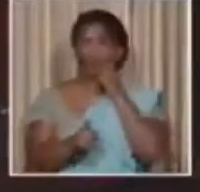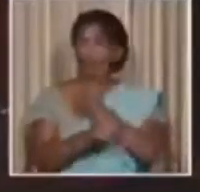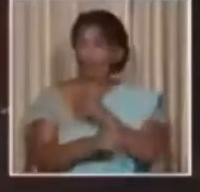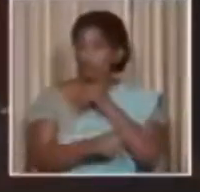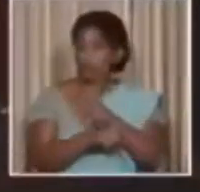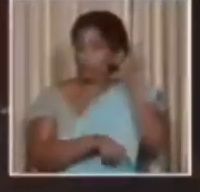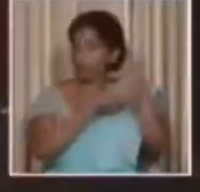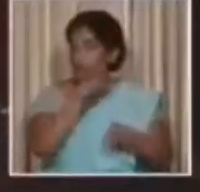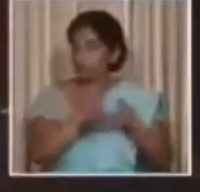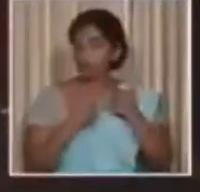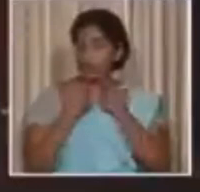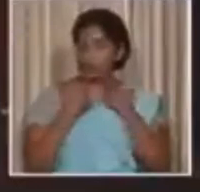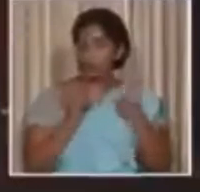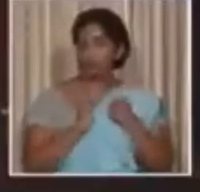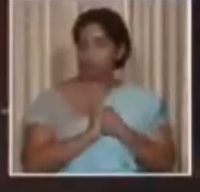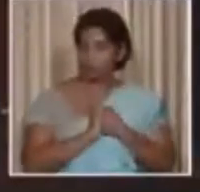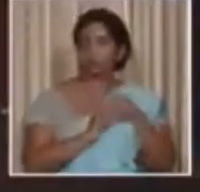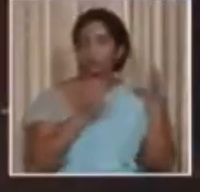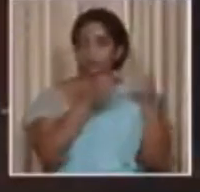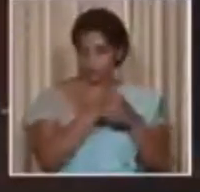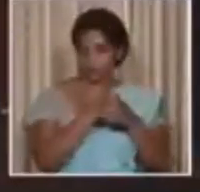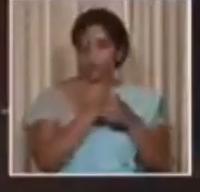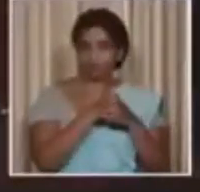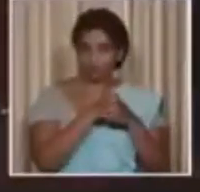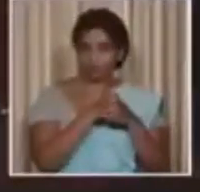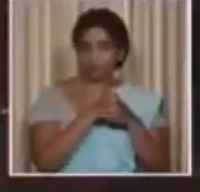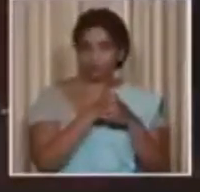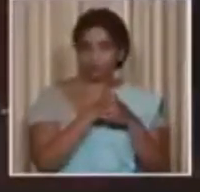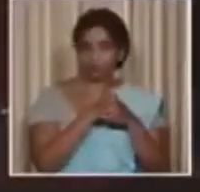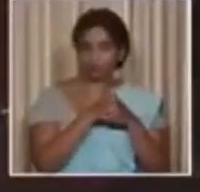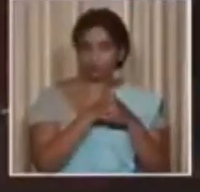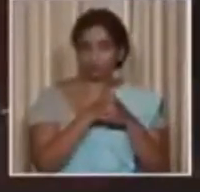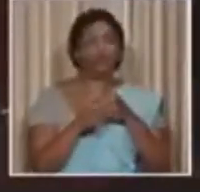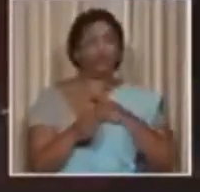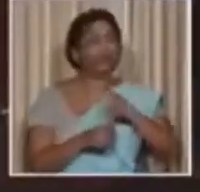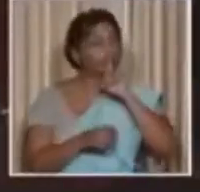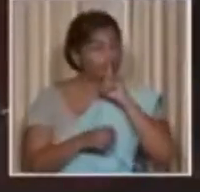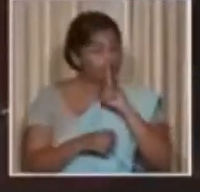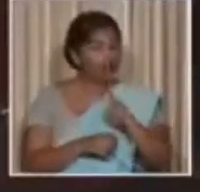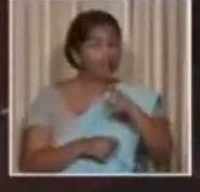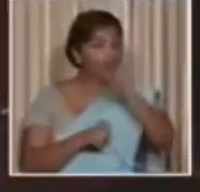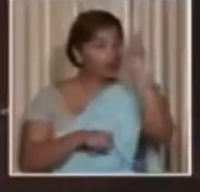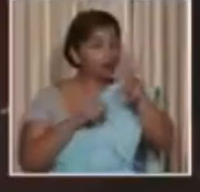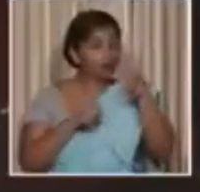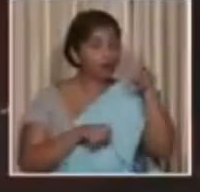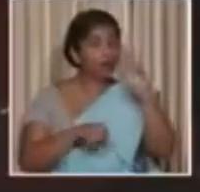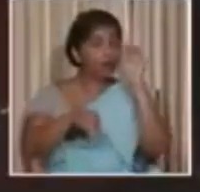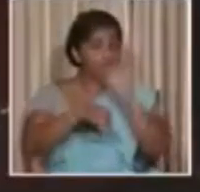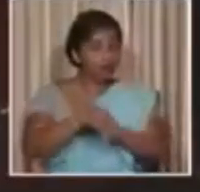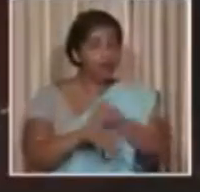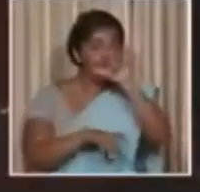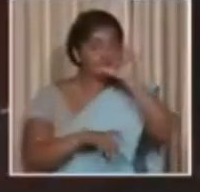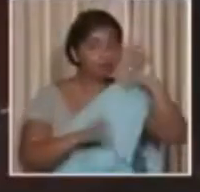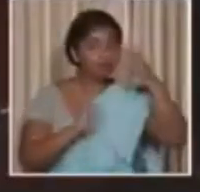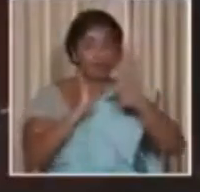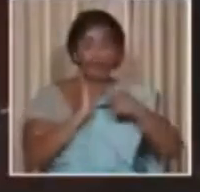කියන පිරිස තමන්ගේ නම්බුව රැකගෙන ඉන්න පිරිසක් ඉන්නවා. ඒක මම රකින්න කටයුතු කළා. මම අහන්නේ ඒ ආපු නිලධාරීන් හඳුනා ගන්න